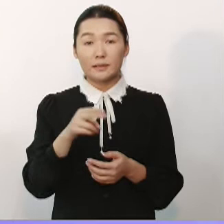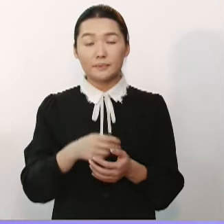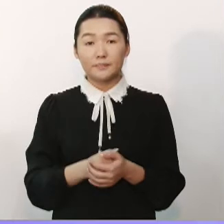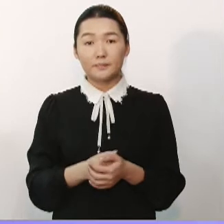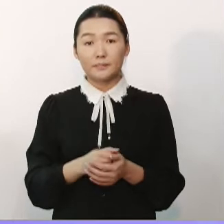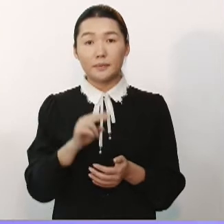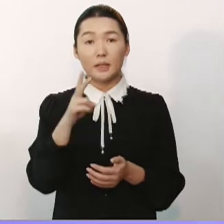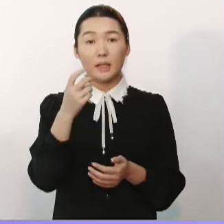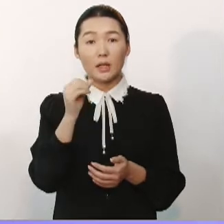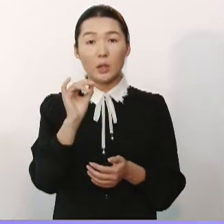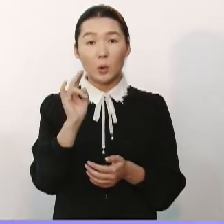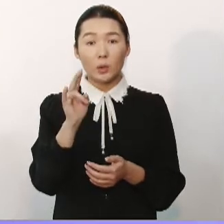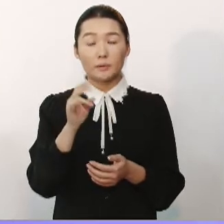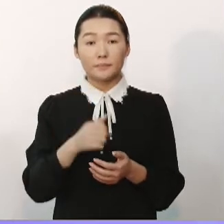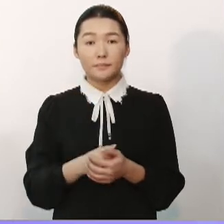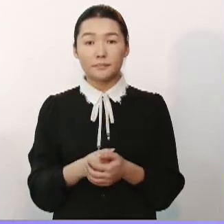клен,